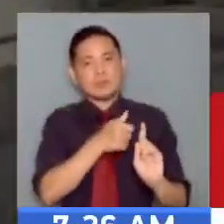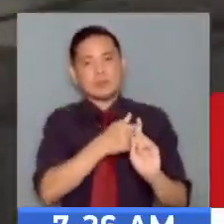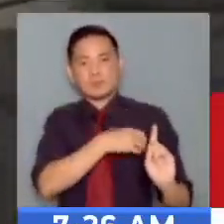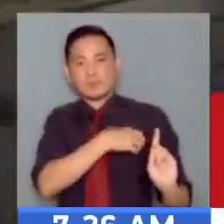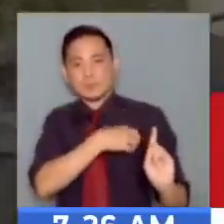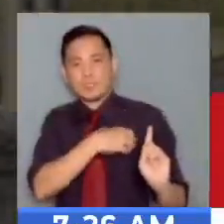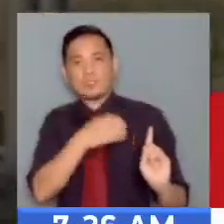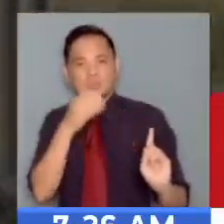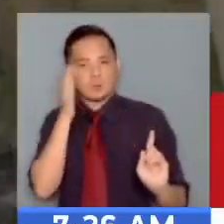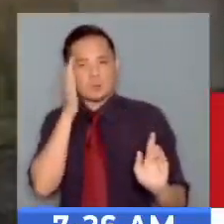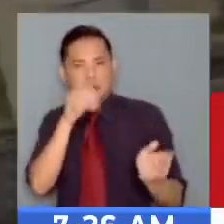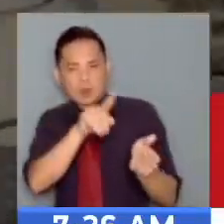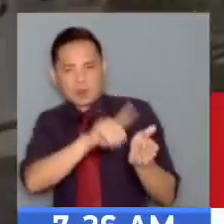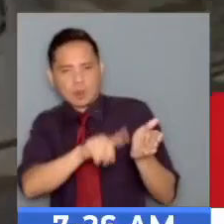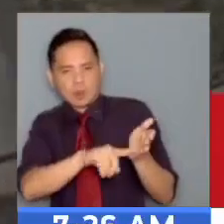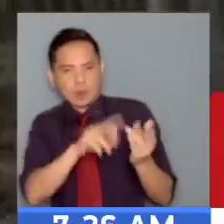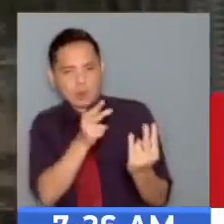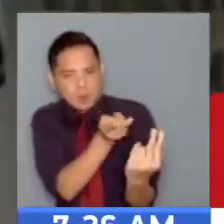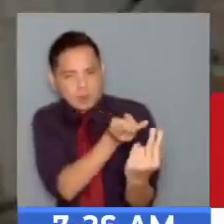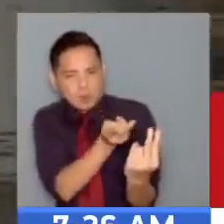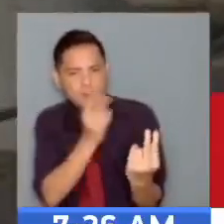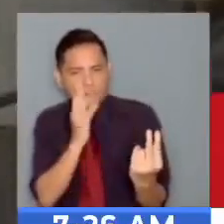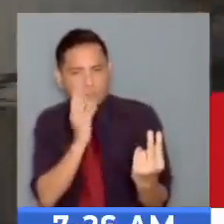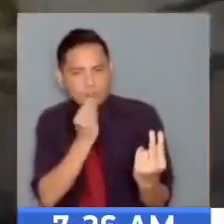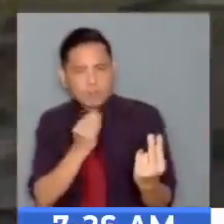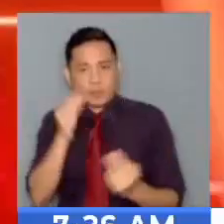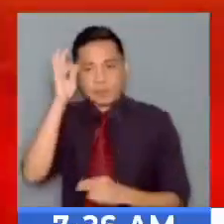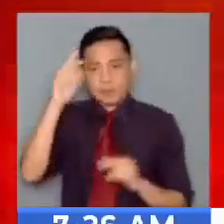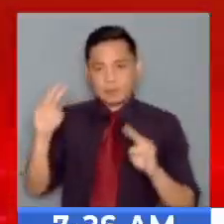pang inilalabas na pahayag ang Paris Police sa insidente.